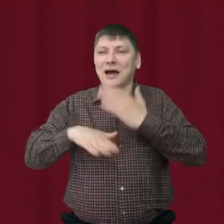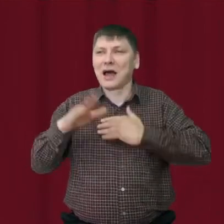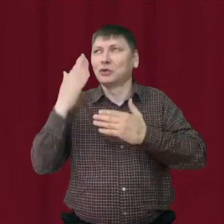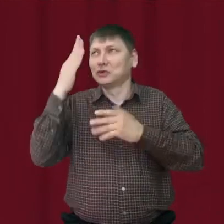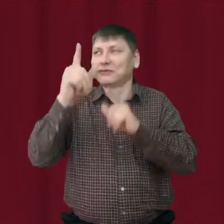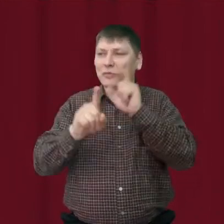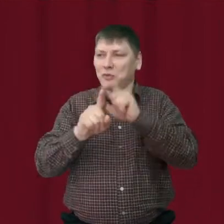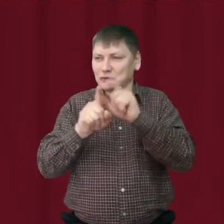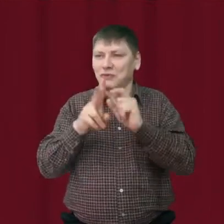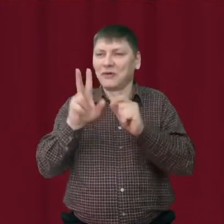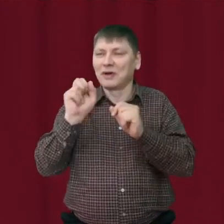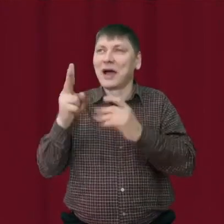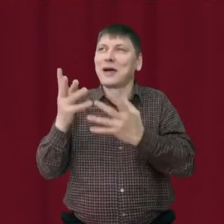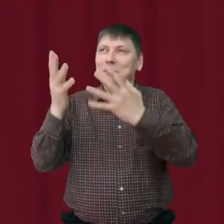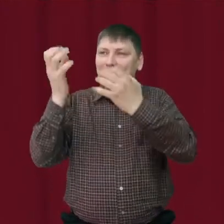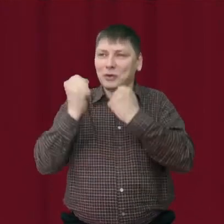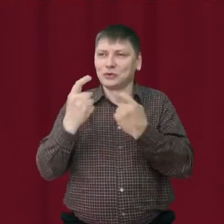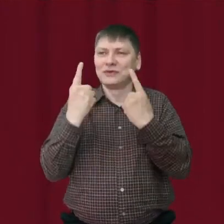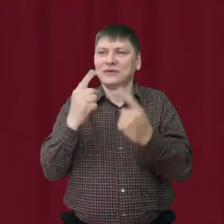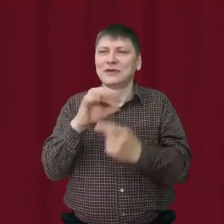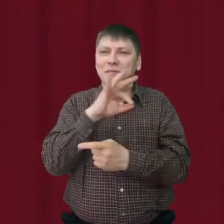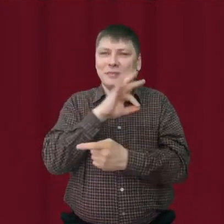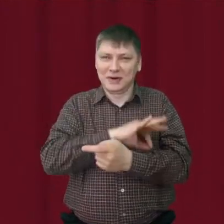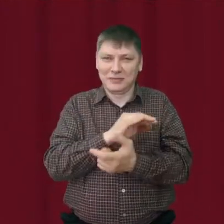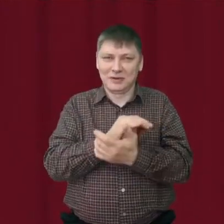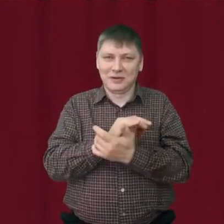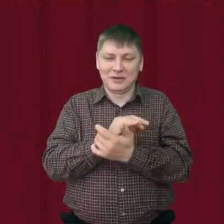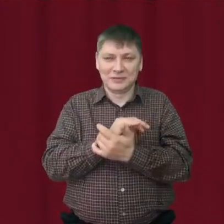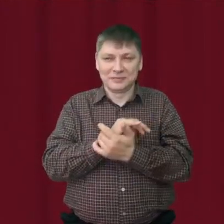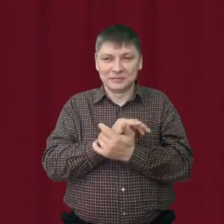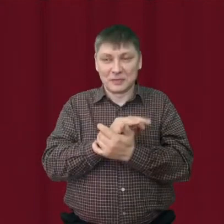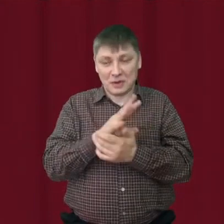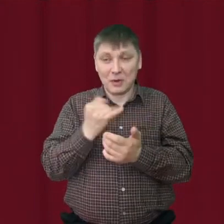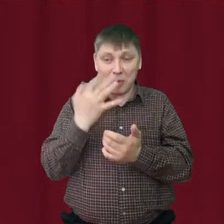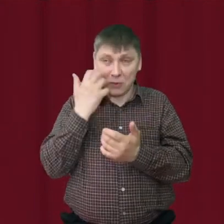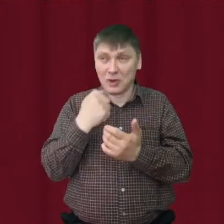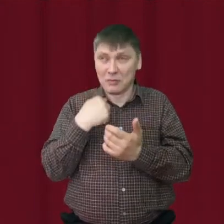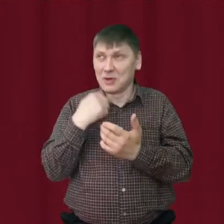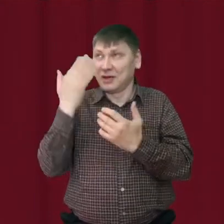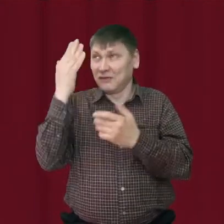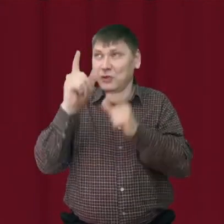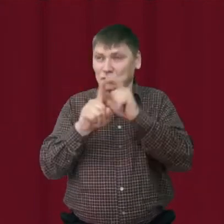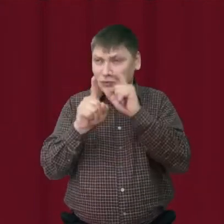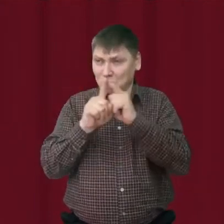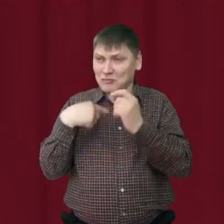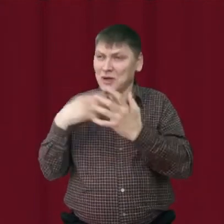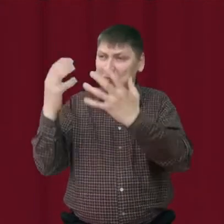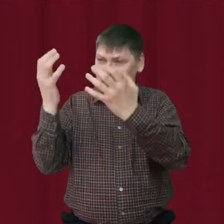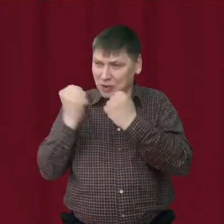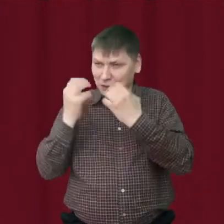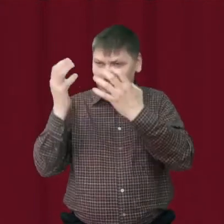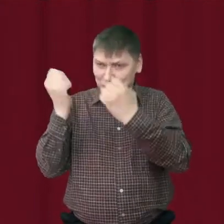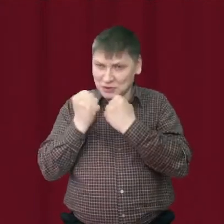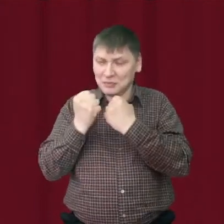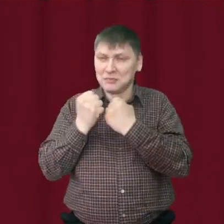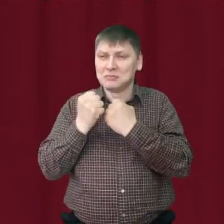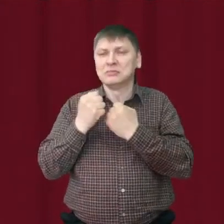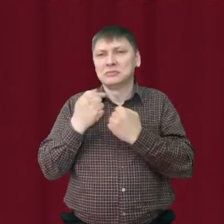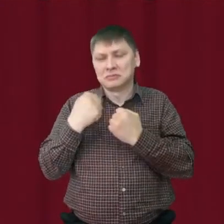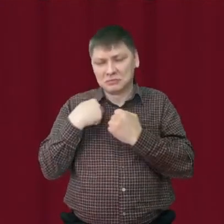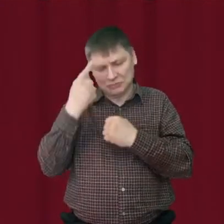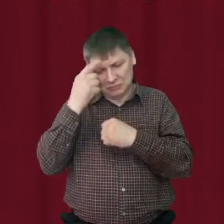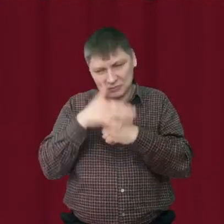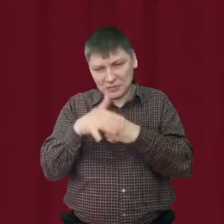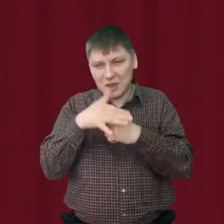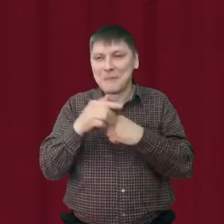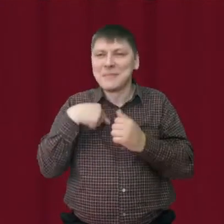как получивший великую прибыль». И в итоге, знаете, вот получая Божье Слово, имея возможность изучать, понимать его,